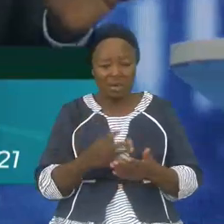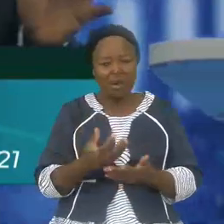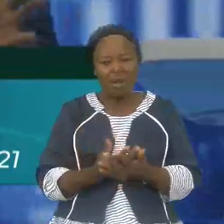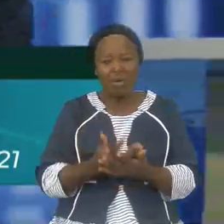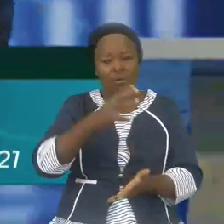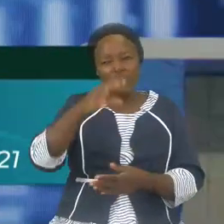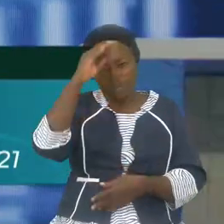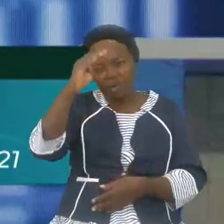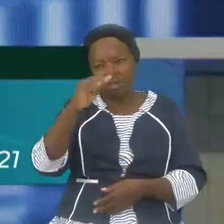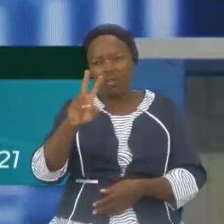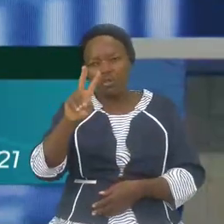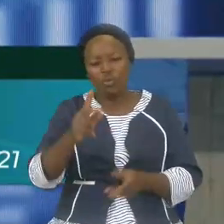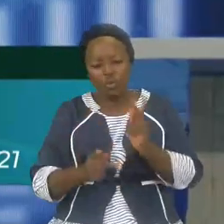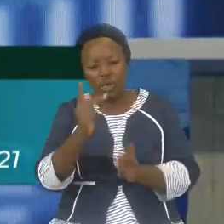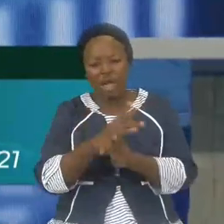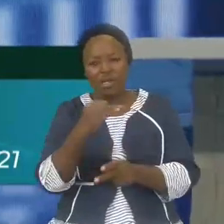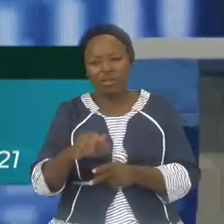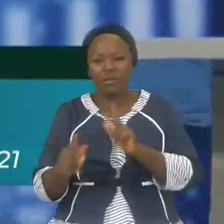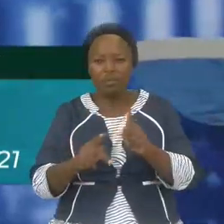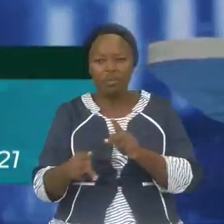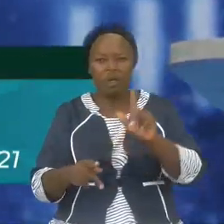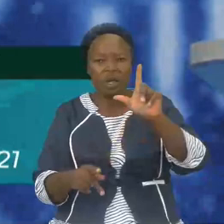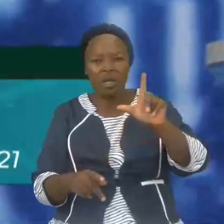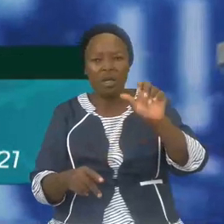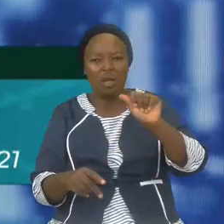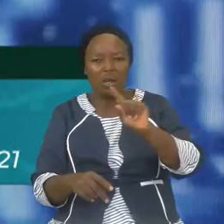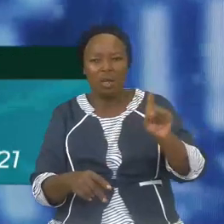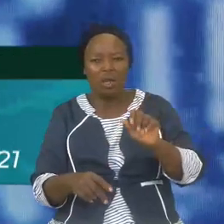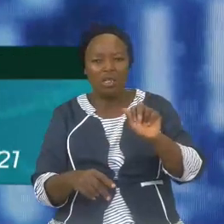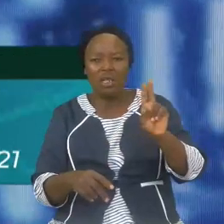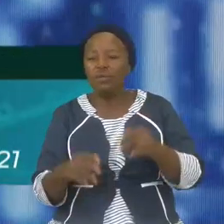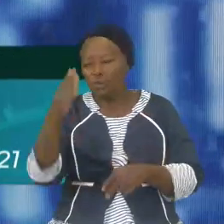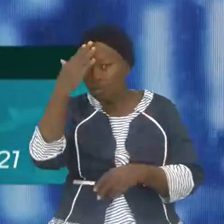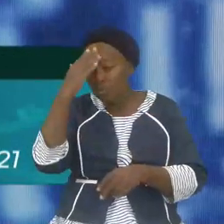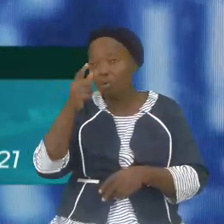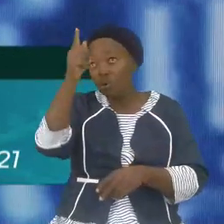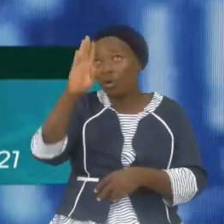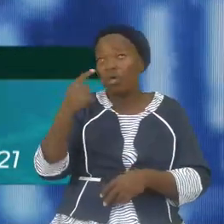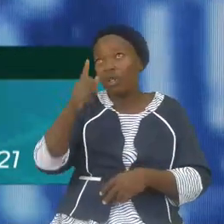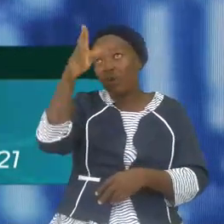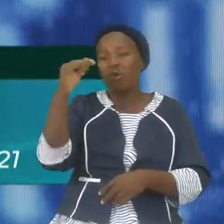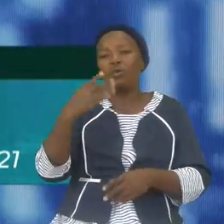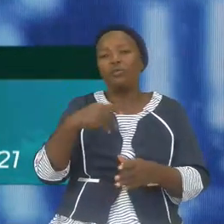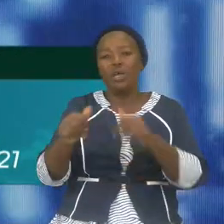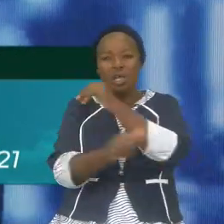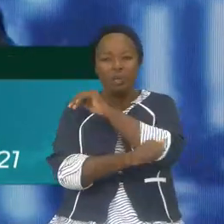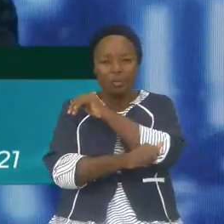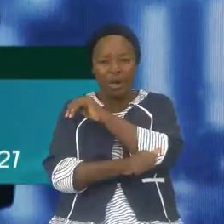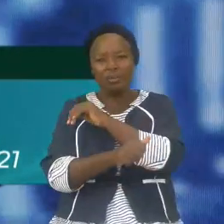riche. Deux types de personnes. Lazare, il connaissait Dieu, le Dieu d'Abraham.